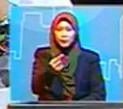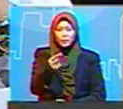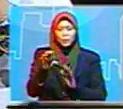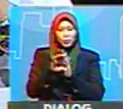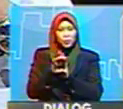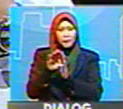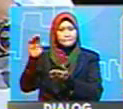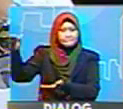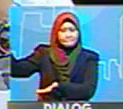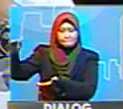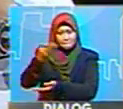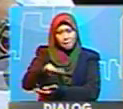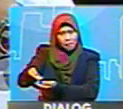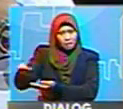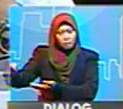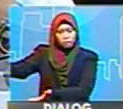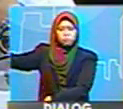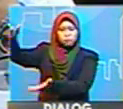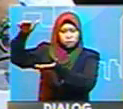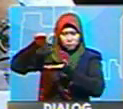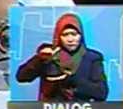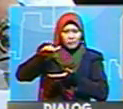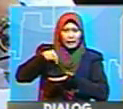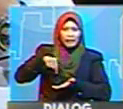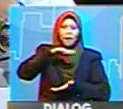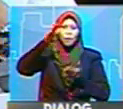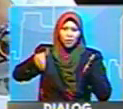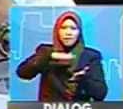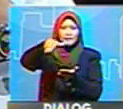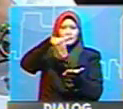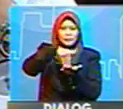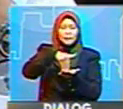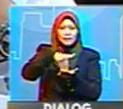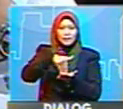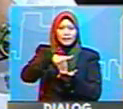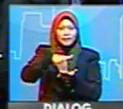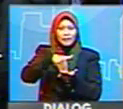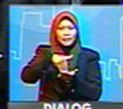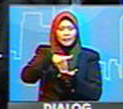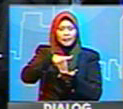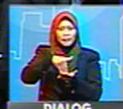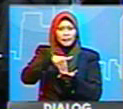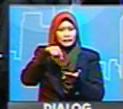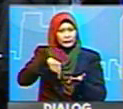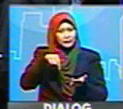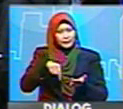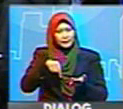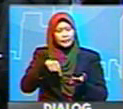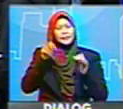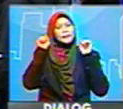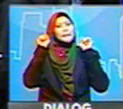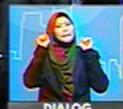pemborongan ini merupakan orang tengahlah dari segi pemborongan bialnya ianya